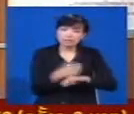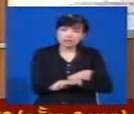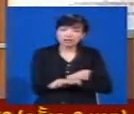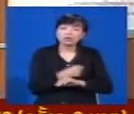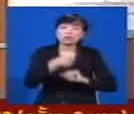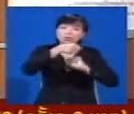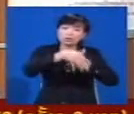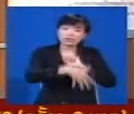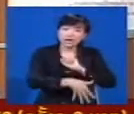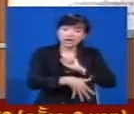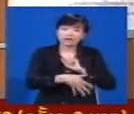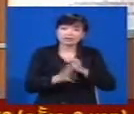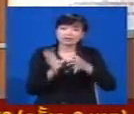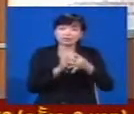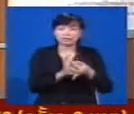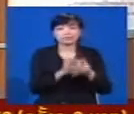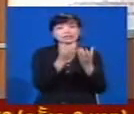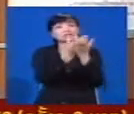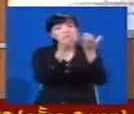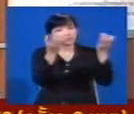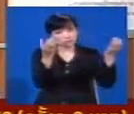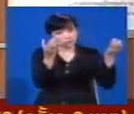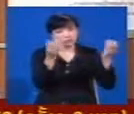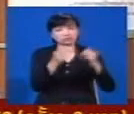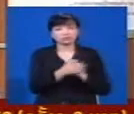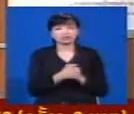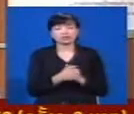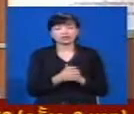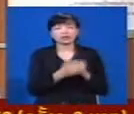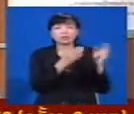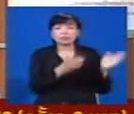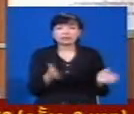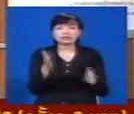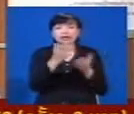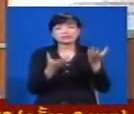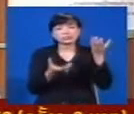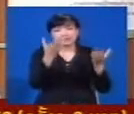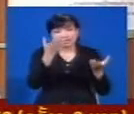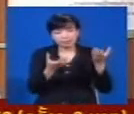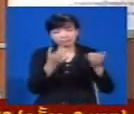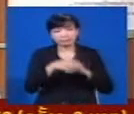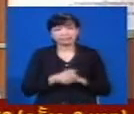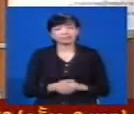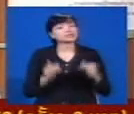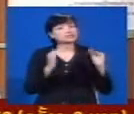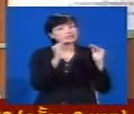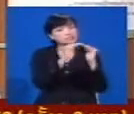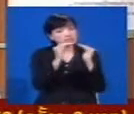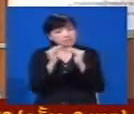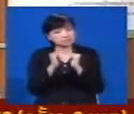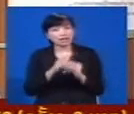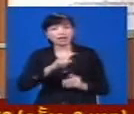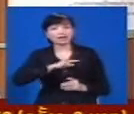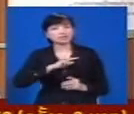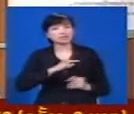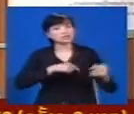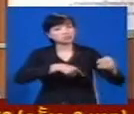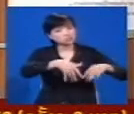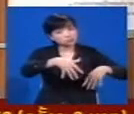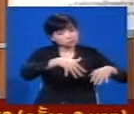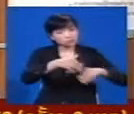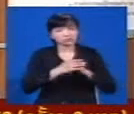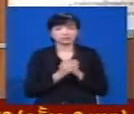ในเรื่องของรัฐธรรมนูญเรื่องของกระบวนการยุติธรรมเรื่องของสิทธิอำนาจหน้าที่ประชาชนเรื่อง